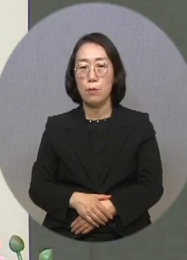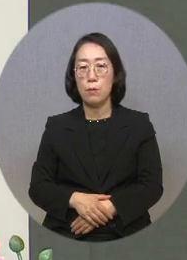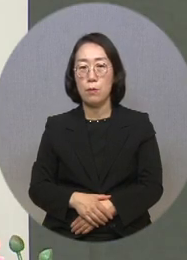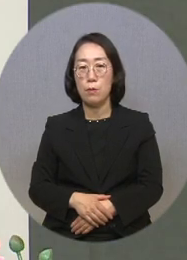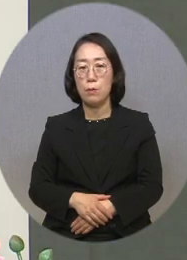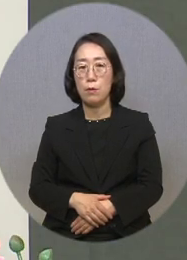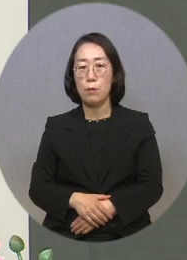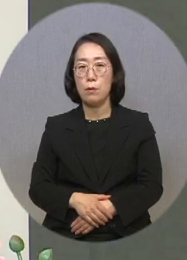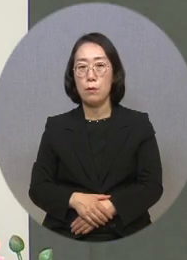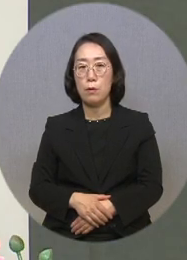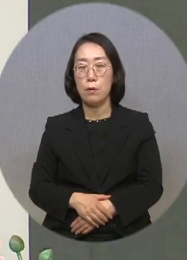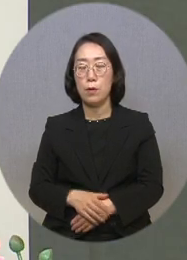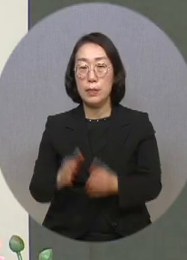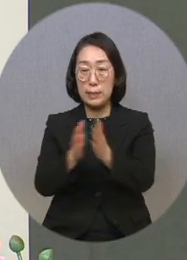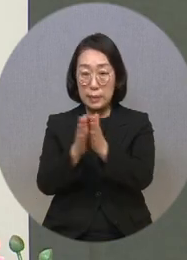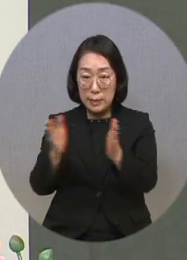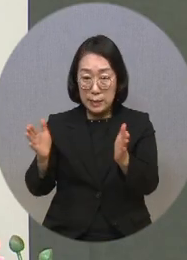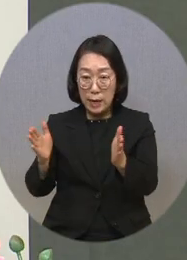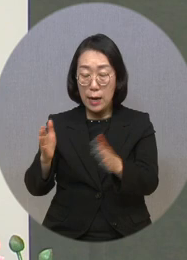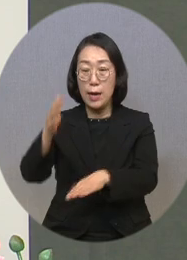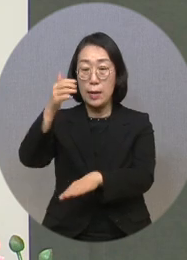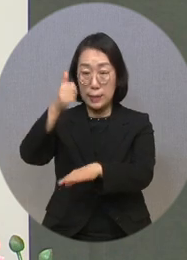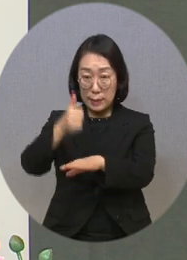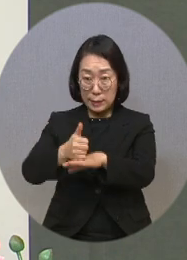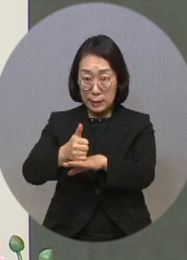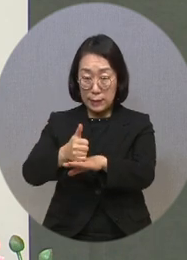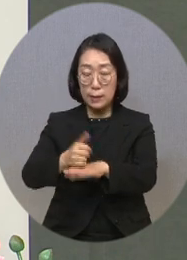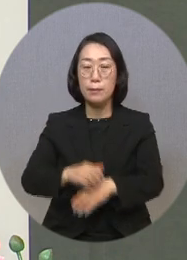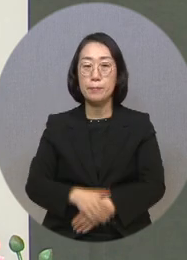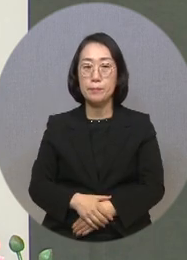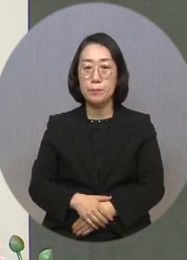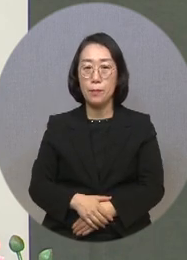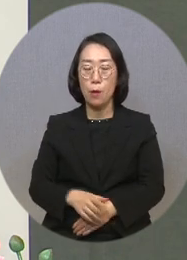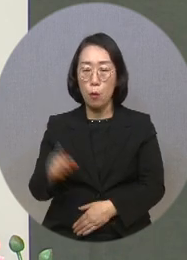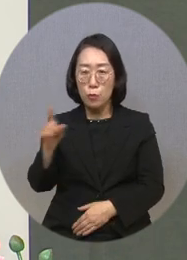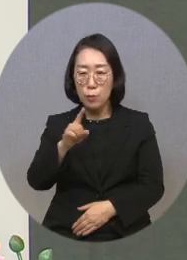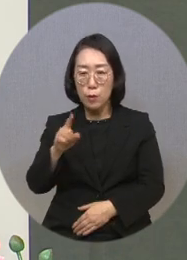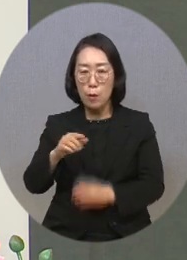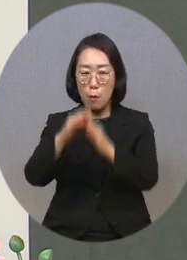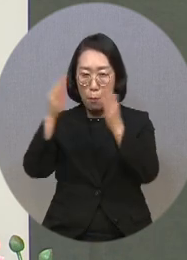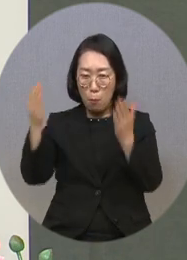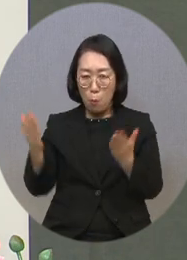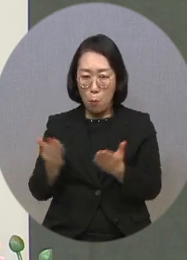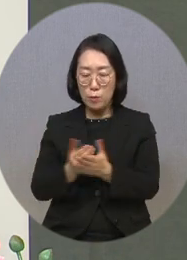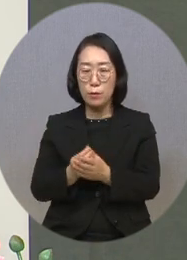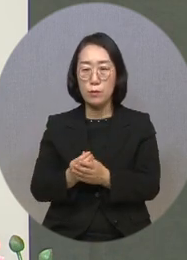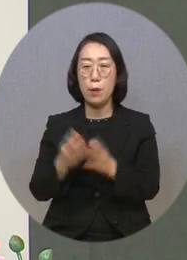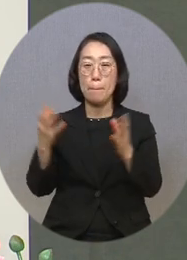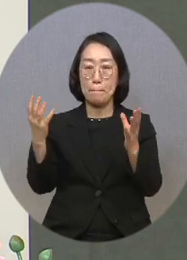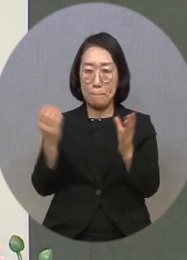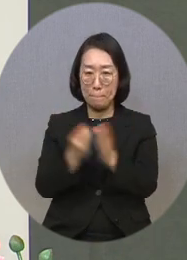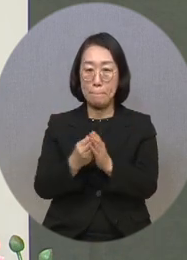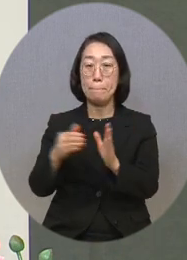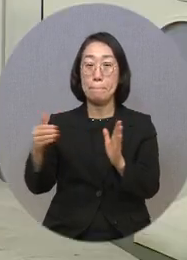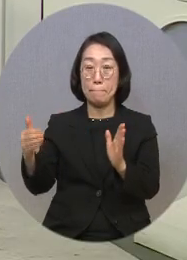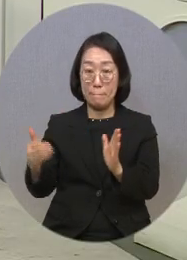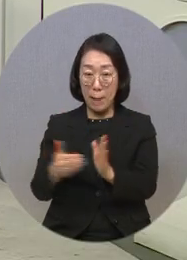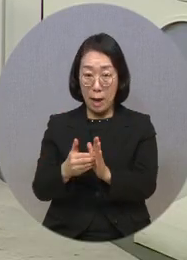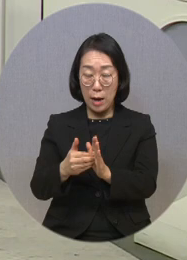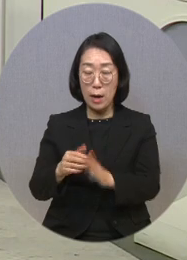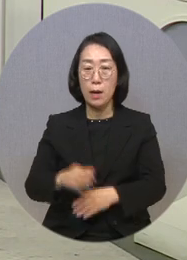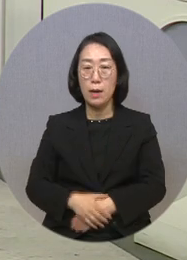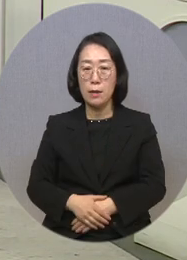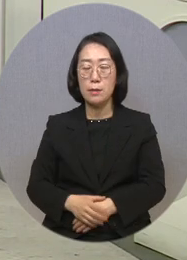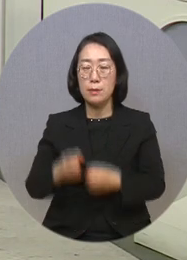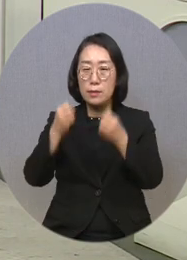시종. 네. 시작과 끝. 끝. 그러니까 어떤 사실에 대한 모든 것을 그렇지. 마무리하고.